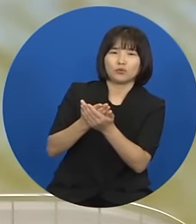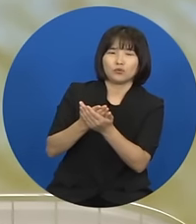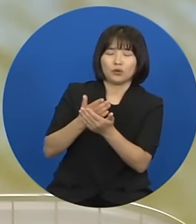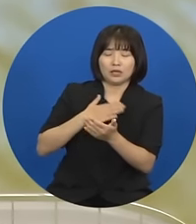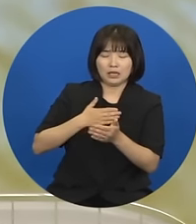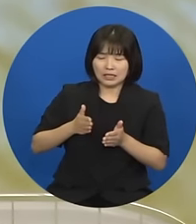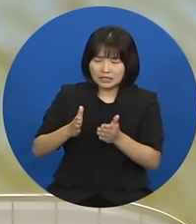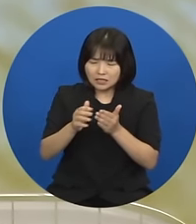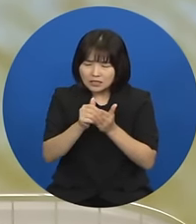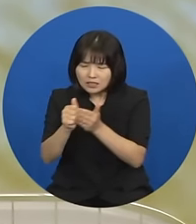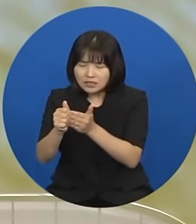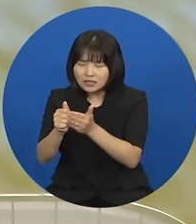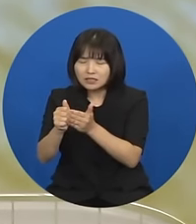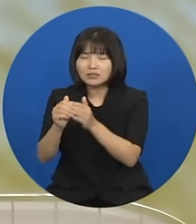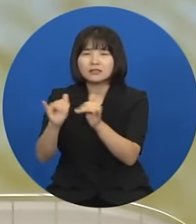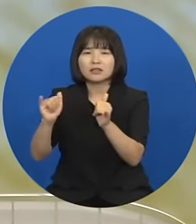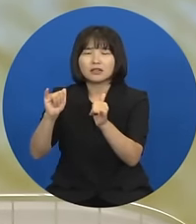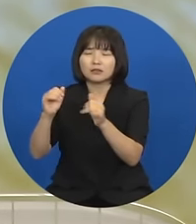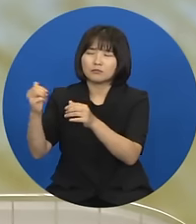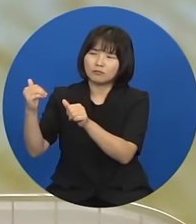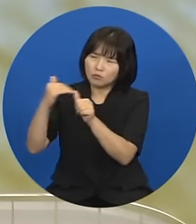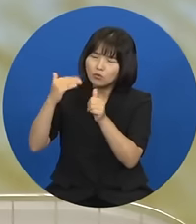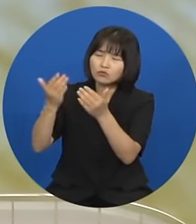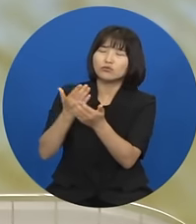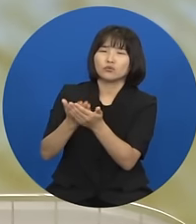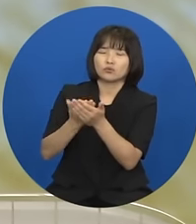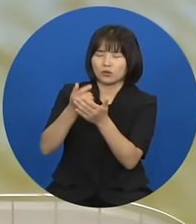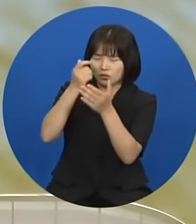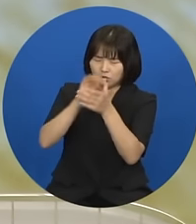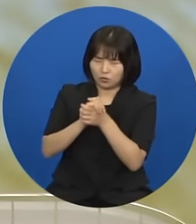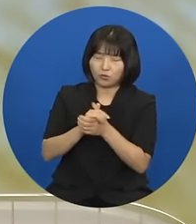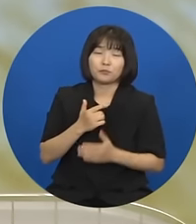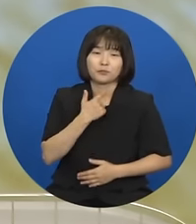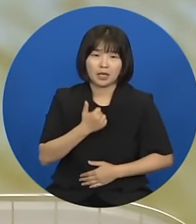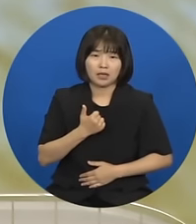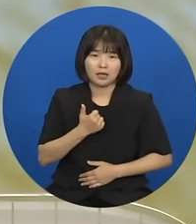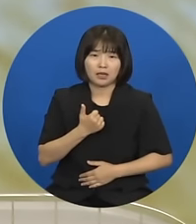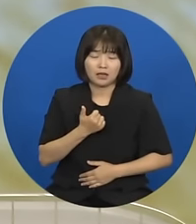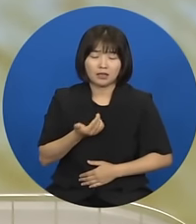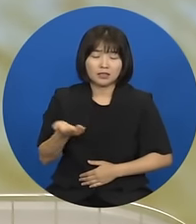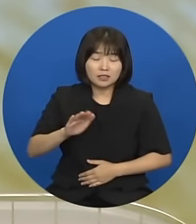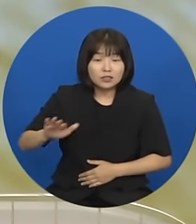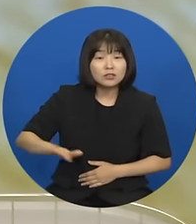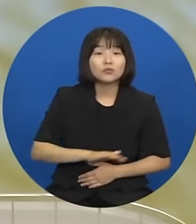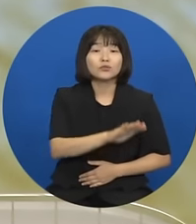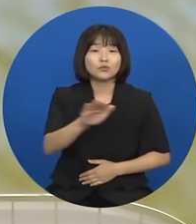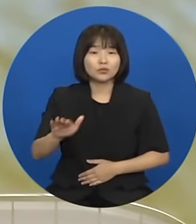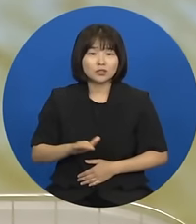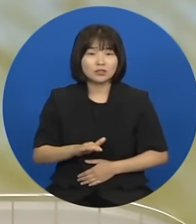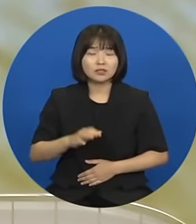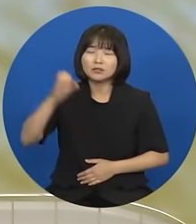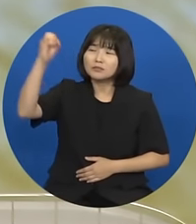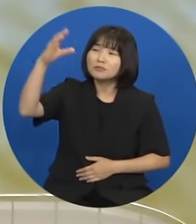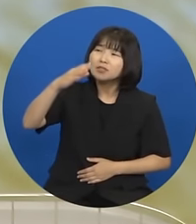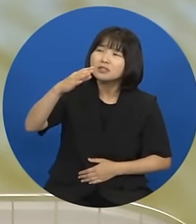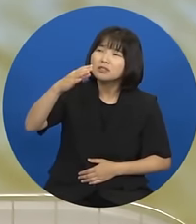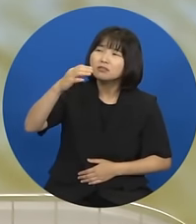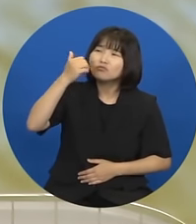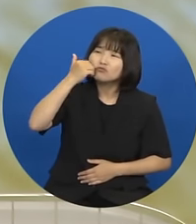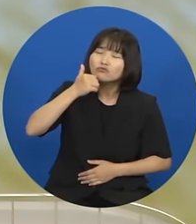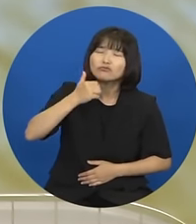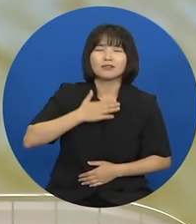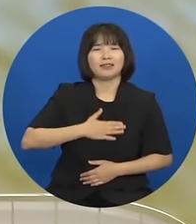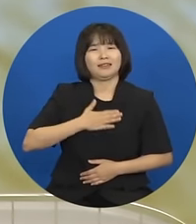길잡이를 보내어주십시오. 그렇게 기도했어요. 그런데 우리는 빛이 누구신지